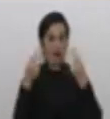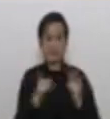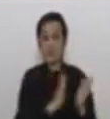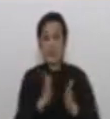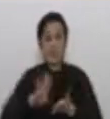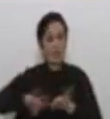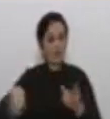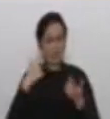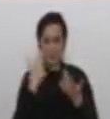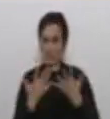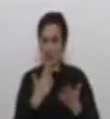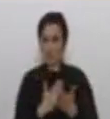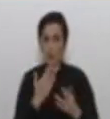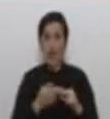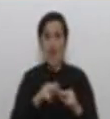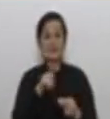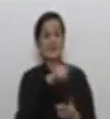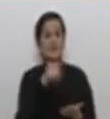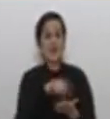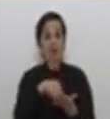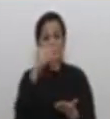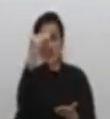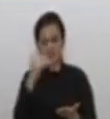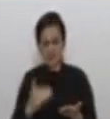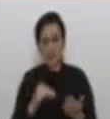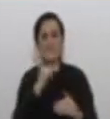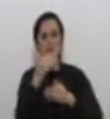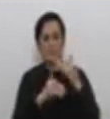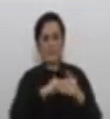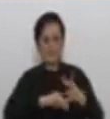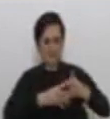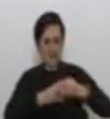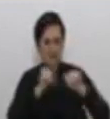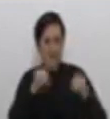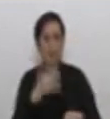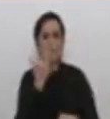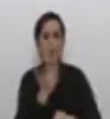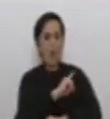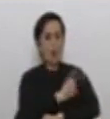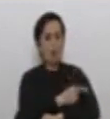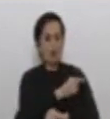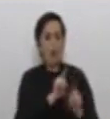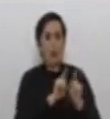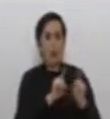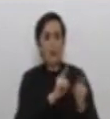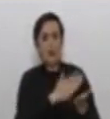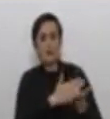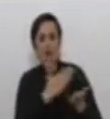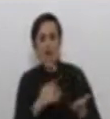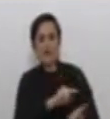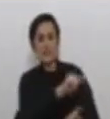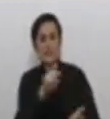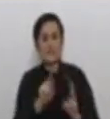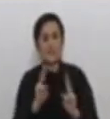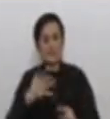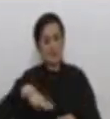წარმოუდგენელია. Ეს არის ის საკითხები, სადაც წარმატებით შეგვიძლია ვითანამშრომლოთ იმ პოლიტიკურ ძალებთან, ოპოზიციის იმ ნაწილთან, ვისთვისაც